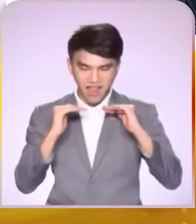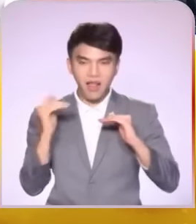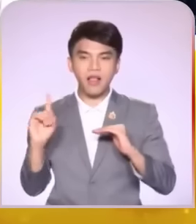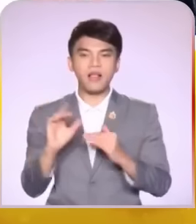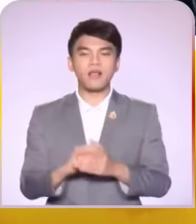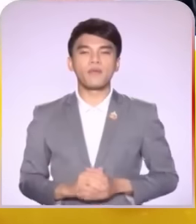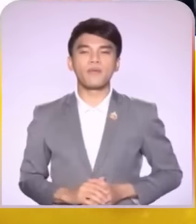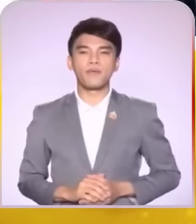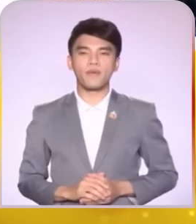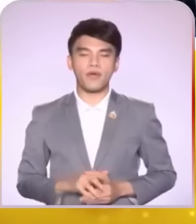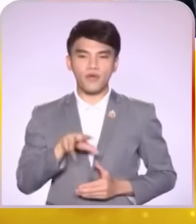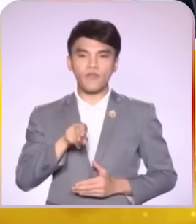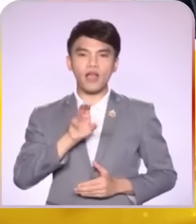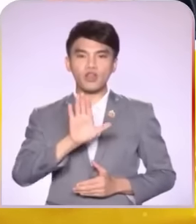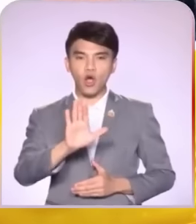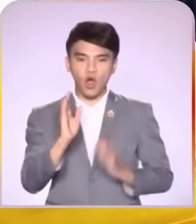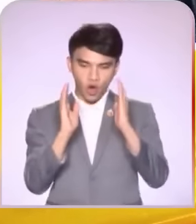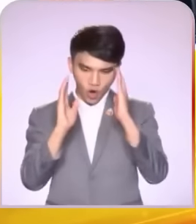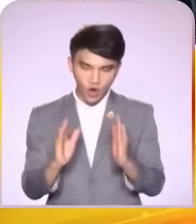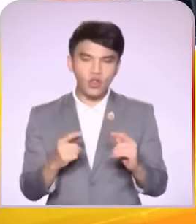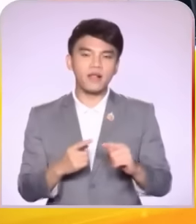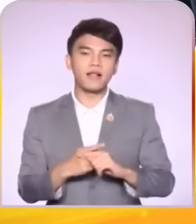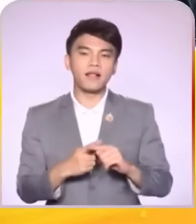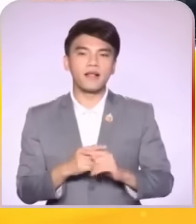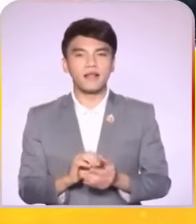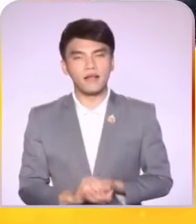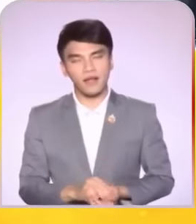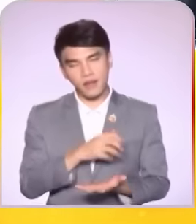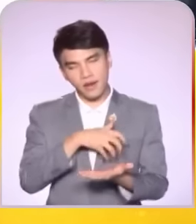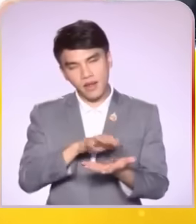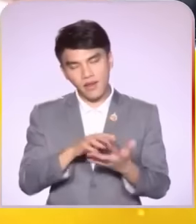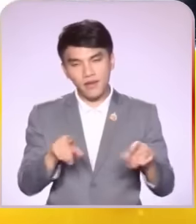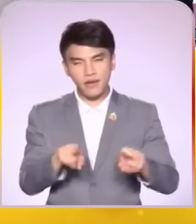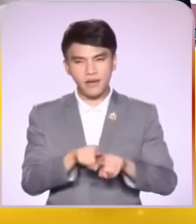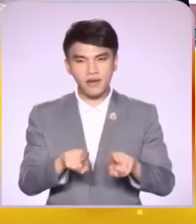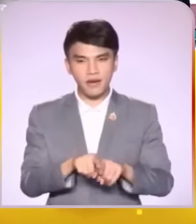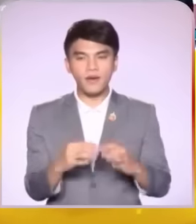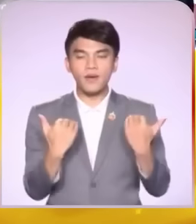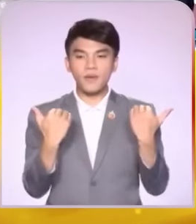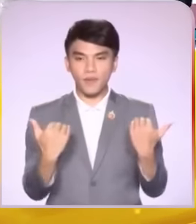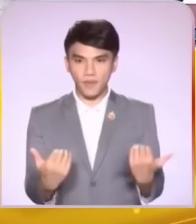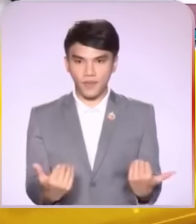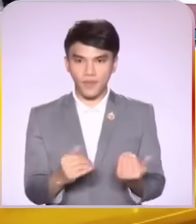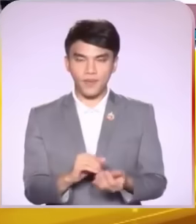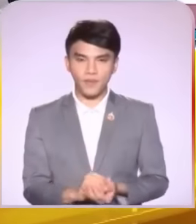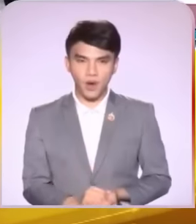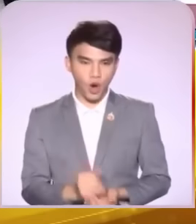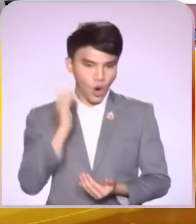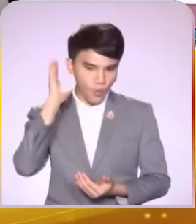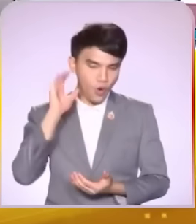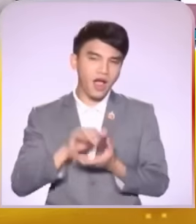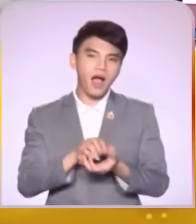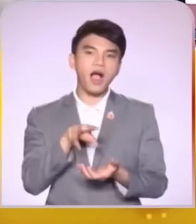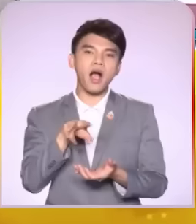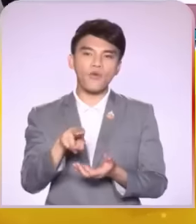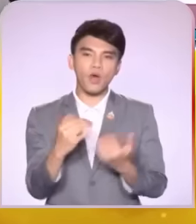ายังไงล่ะฝั่งแฟนของผู้ที่ได้รับบาดเจ็บนะฮะเขาก็เล่าว่าแบบนี้ตอนนี้นะครับสามีหรือแฟนของเ